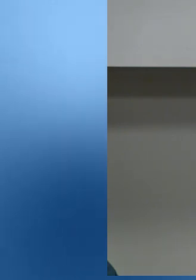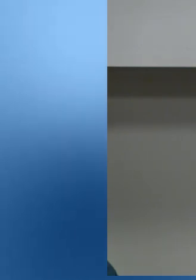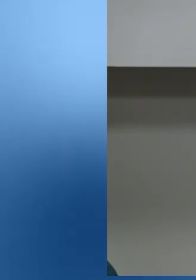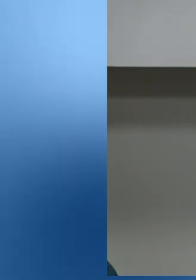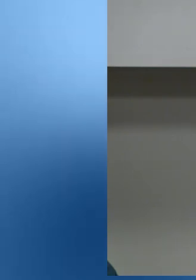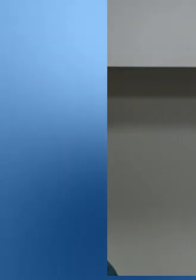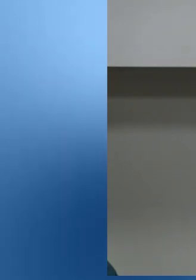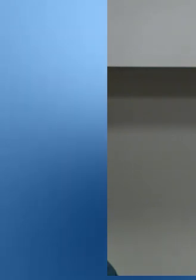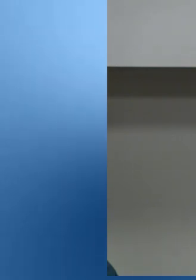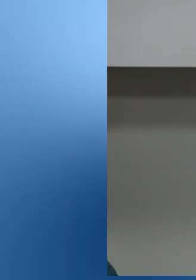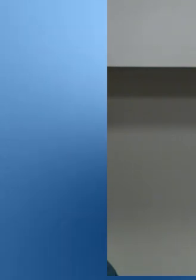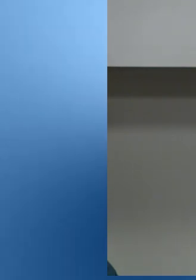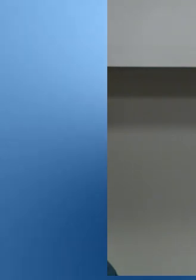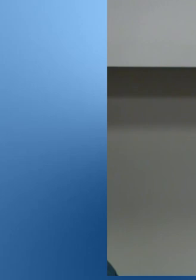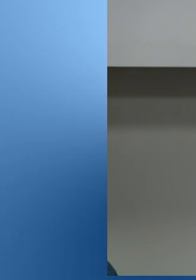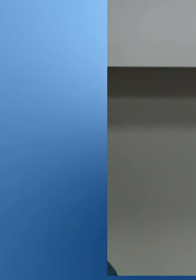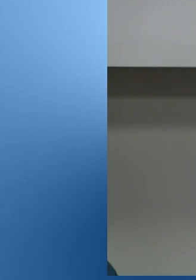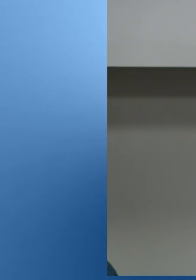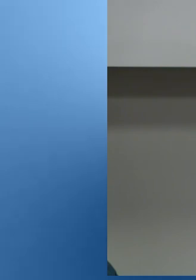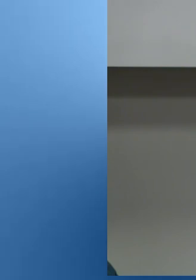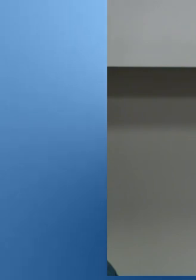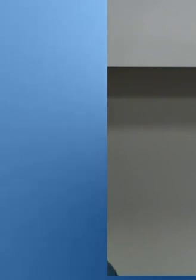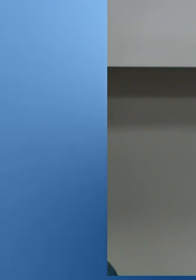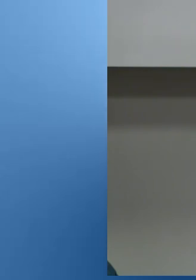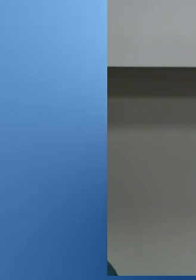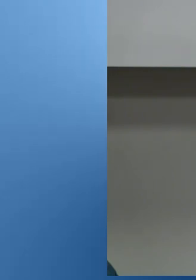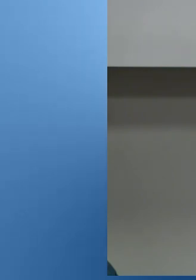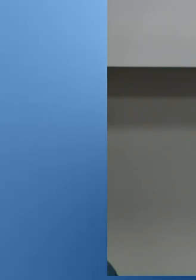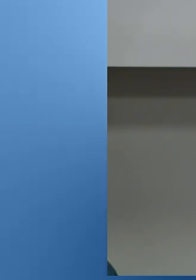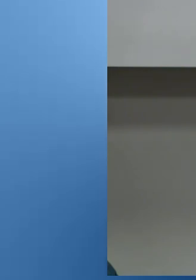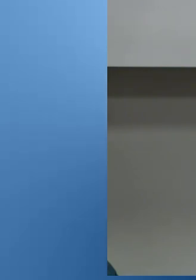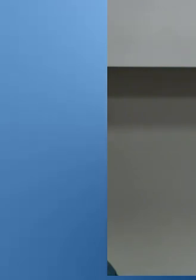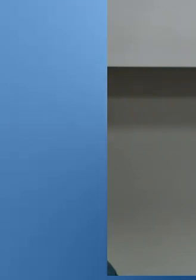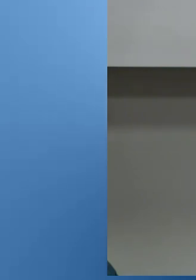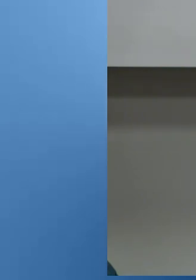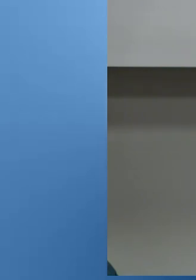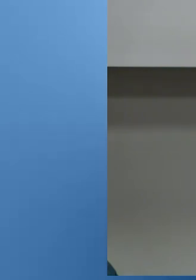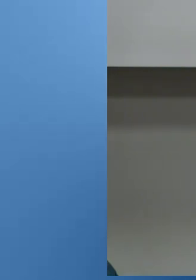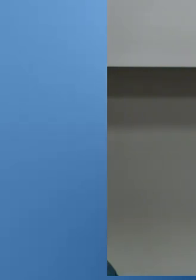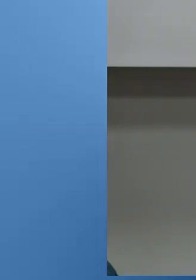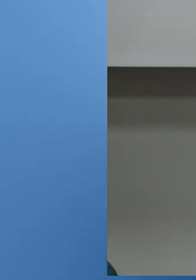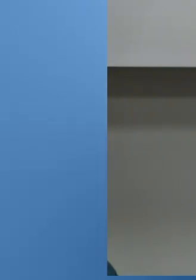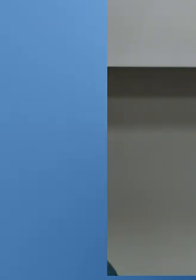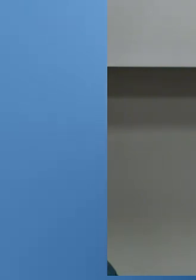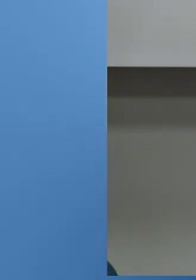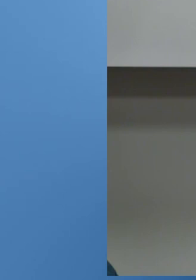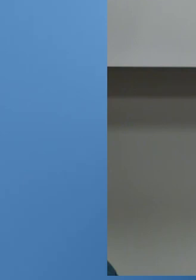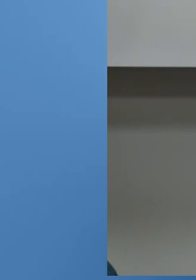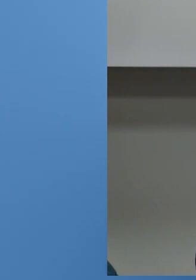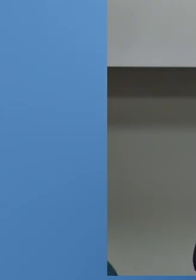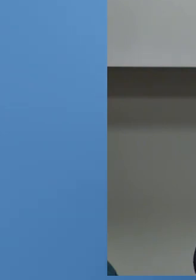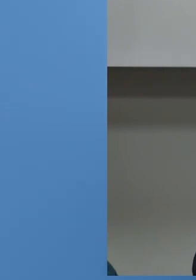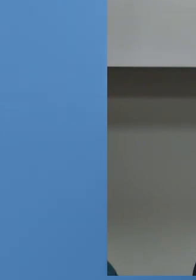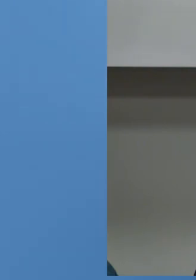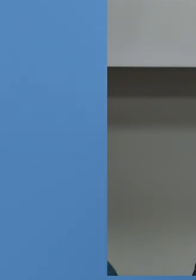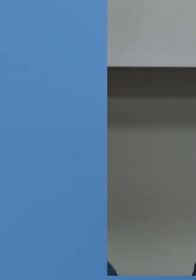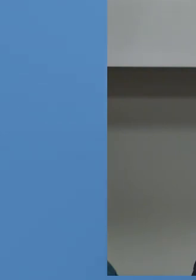à mourir sont plutôt des hommes si vo je pas en tête où on en est je